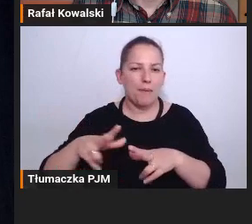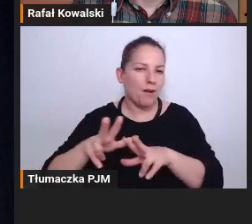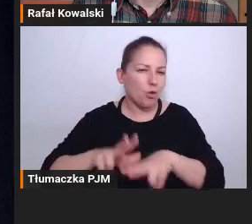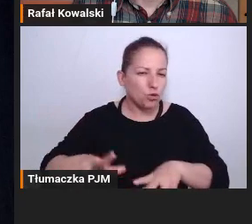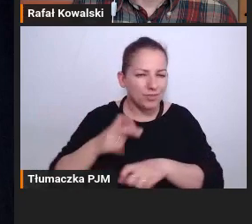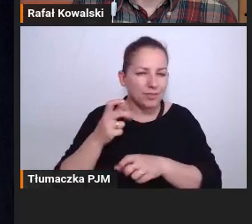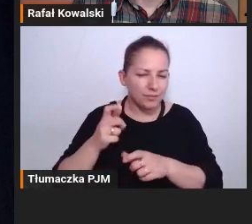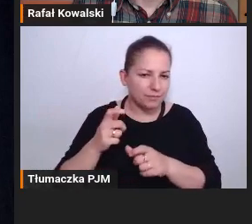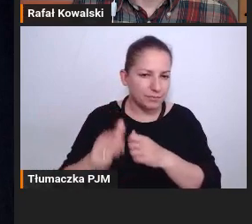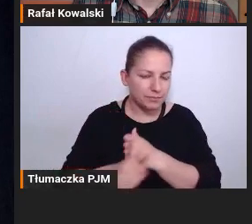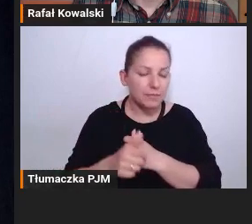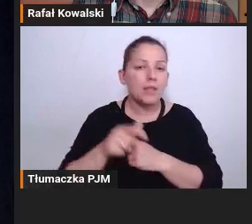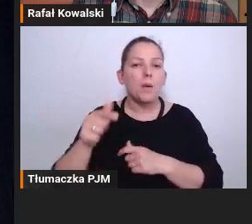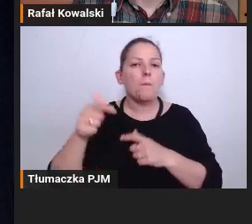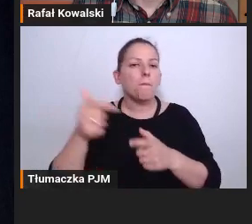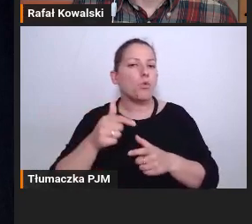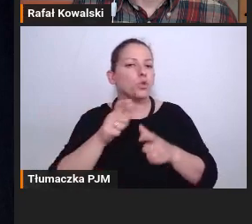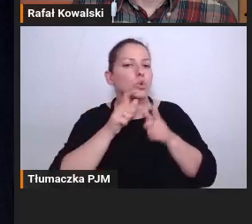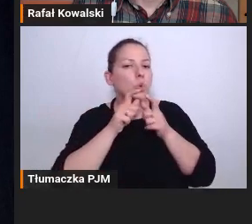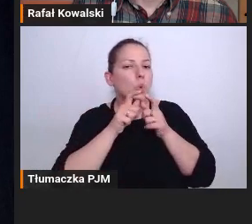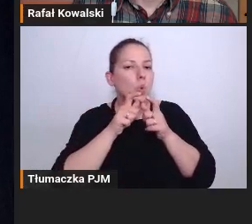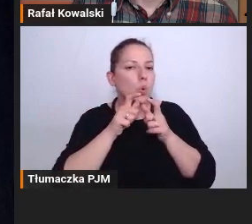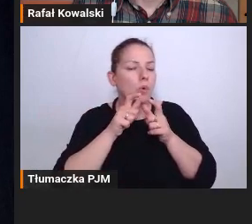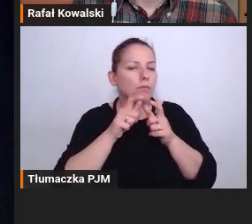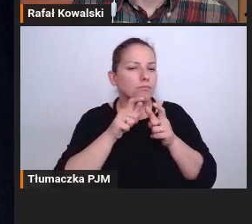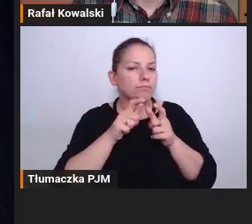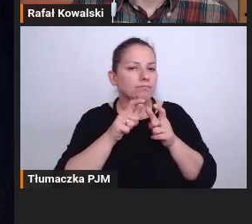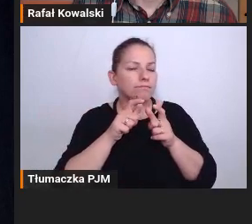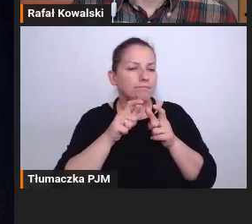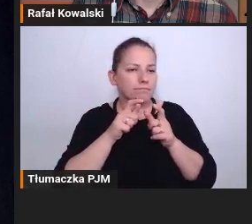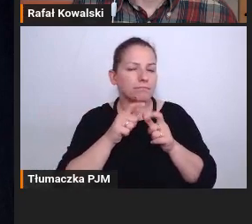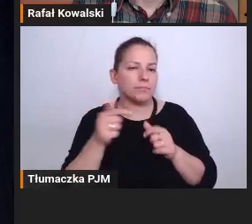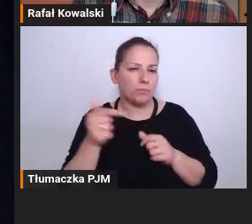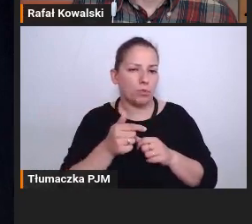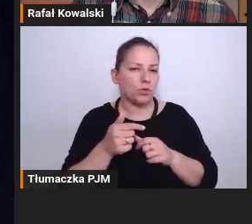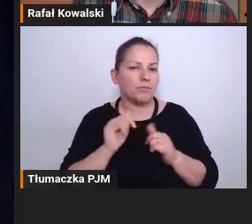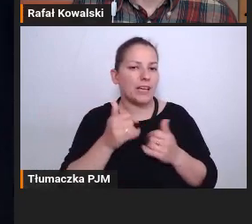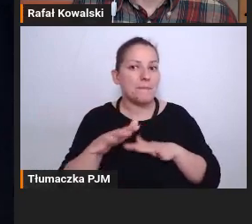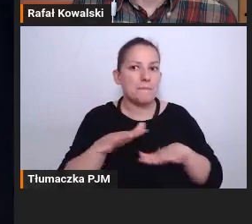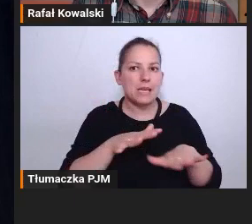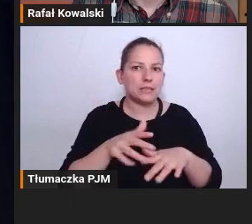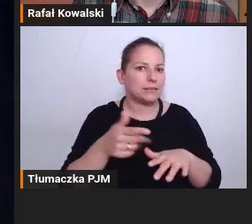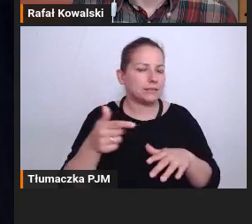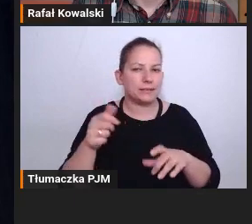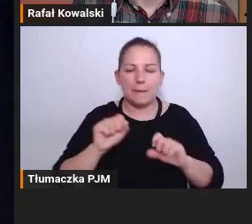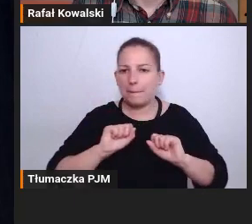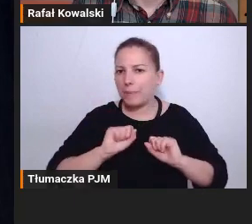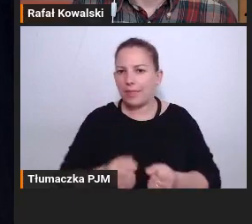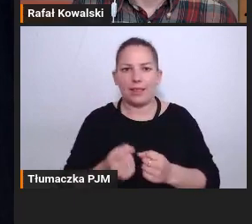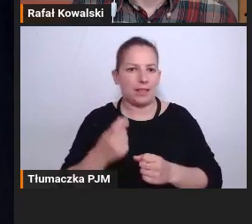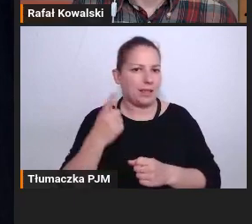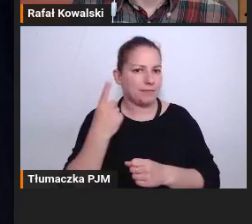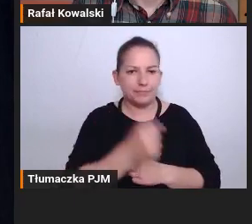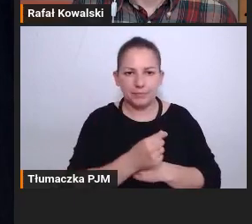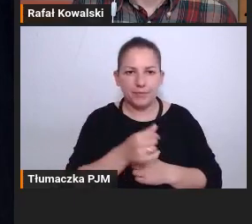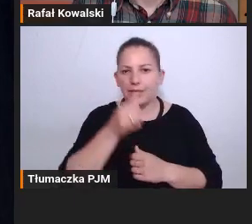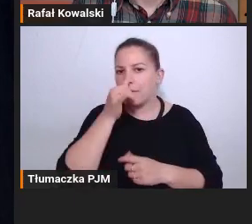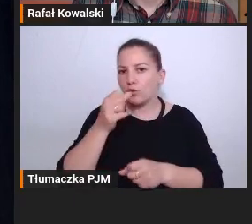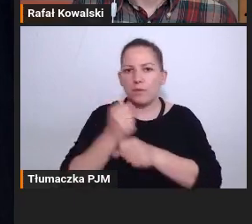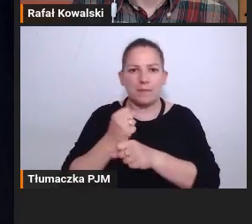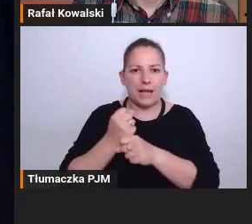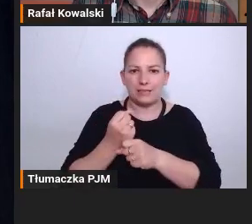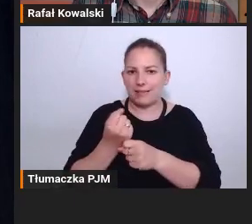musi się niezwłocznie stawić w jakimś miejscu, tak? Czyli nie może tej pracy